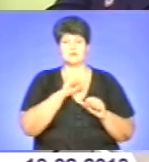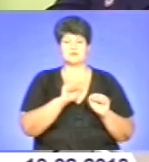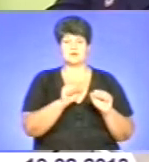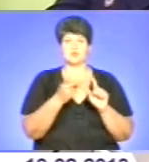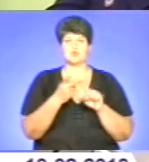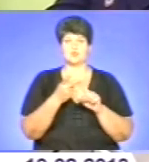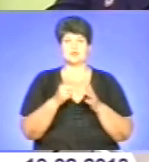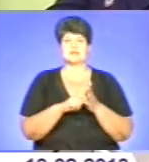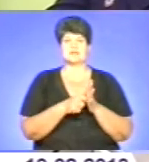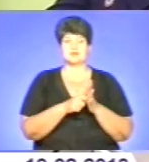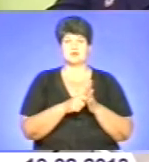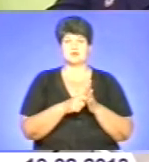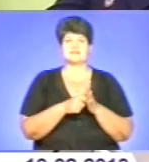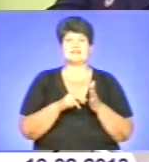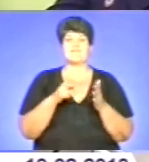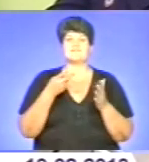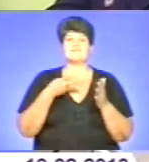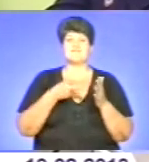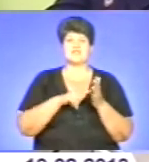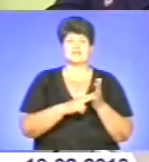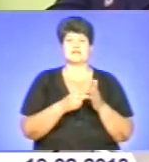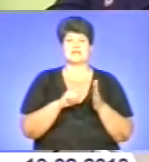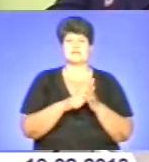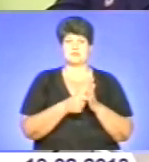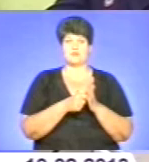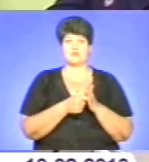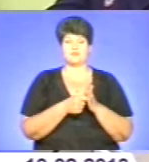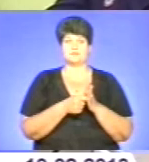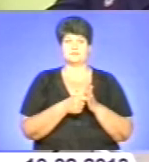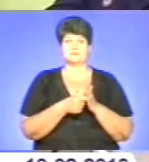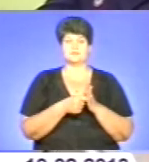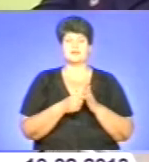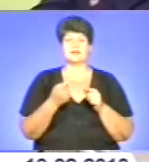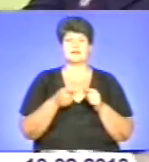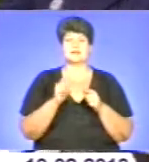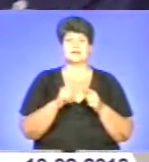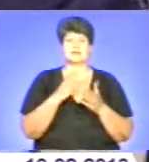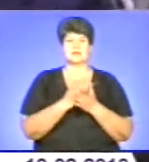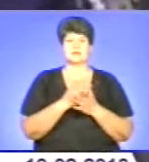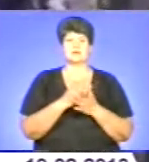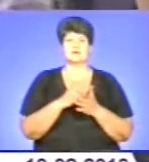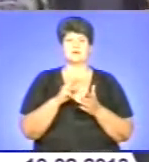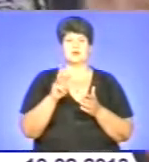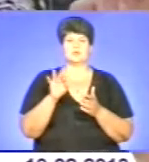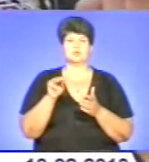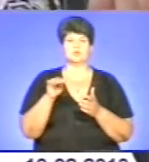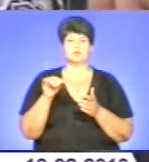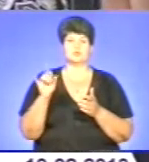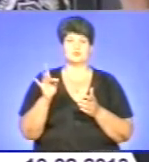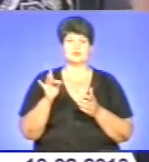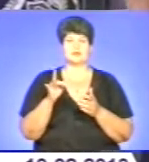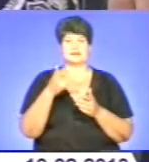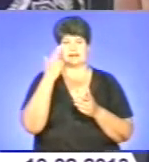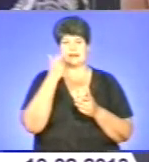ндро це вирізний замок з сувальним механізмом це як правило стоїть мотура це італійської фірми